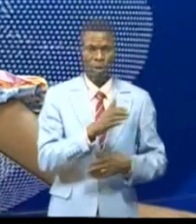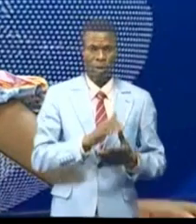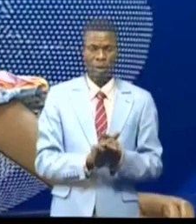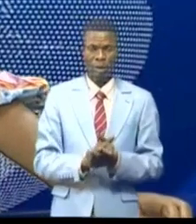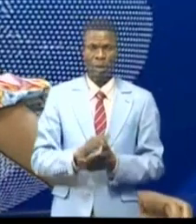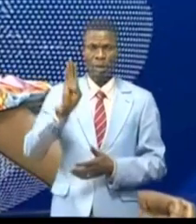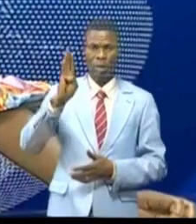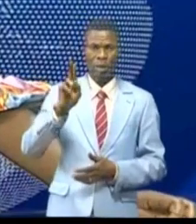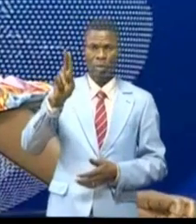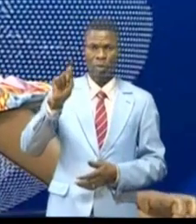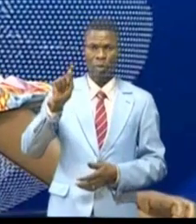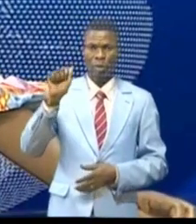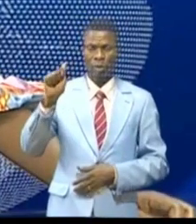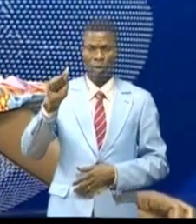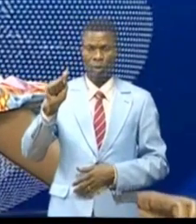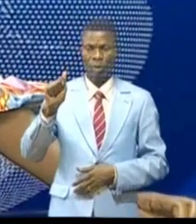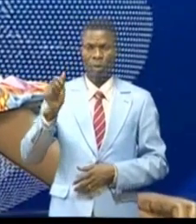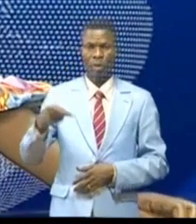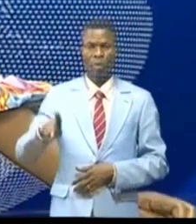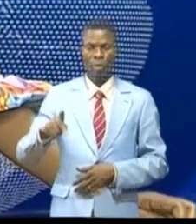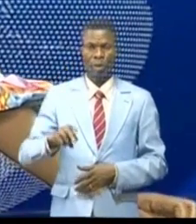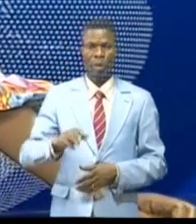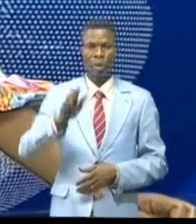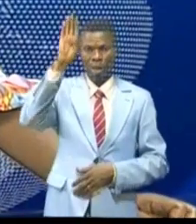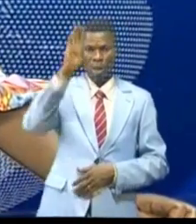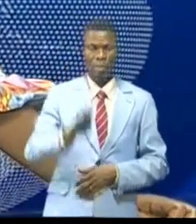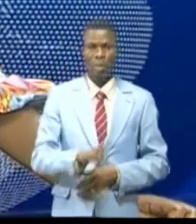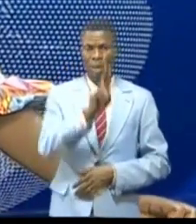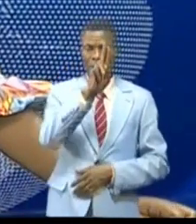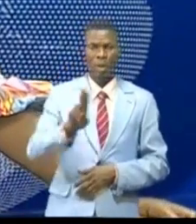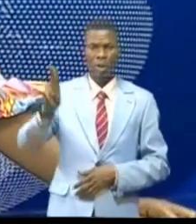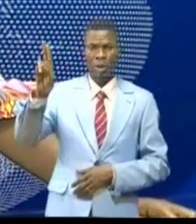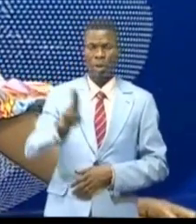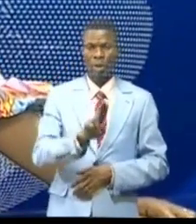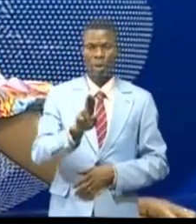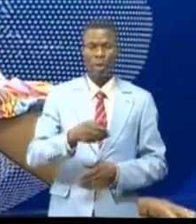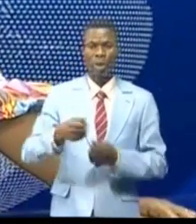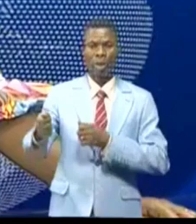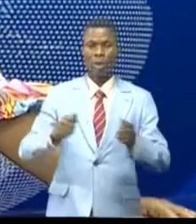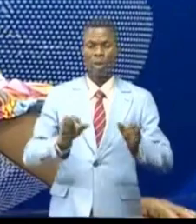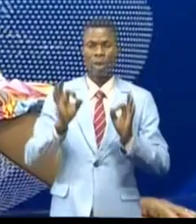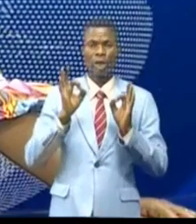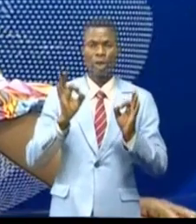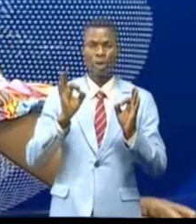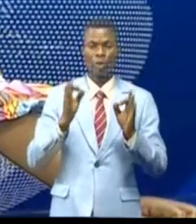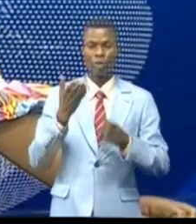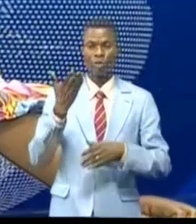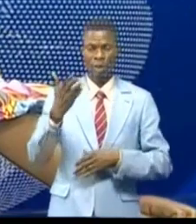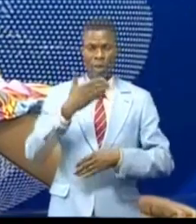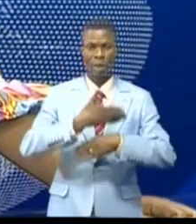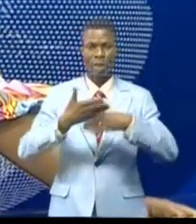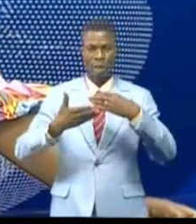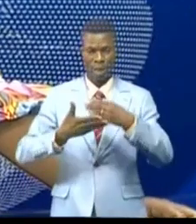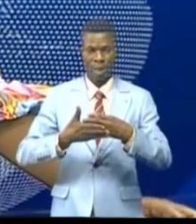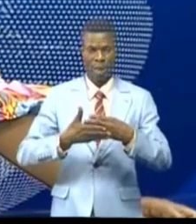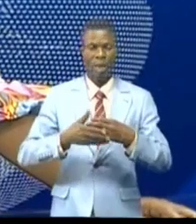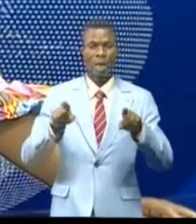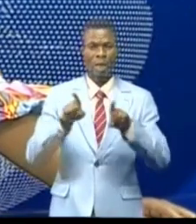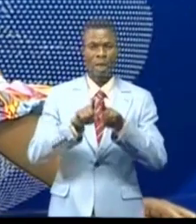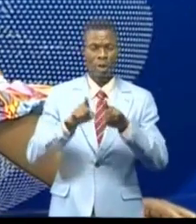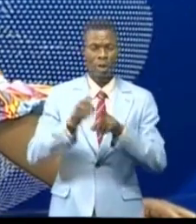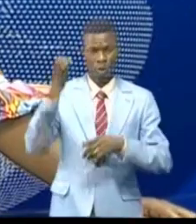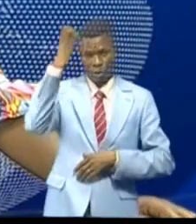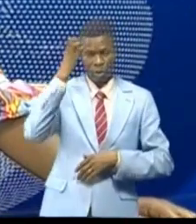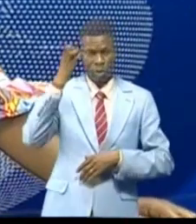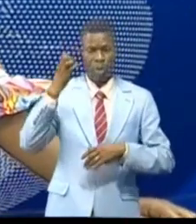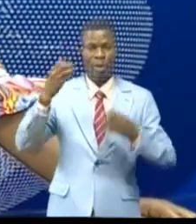Bouta, chef-lieu de la province du Bawele, a un nouveau marché moderne construit selon les normes. C'est le